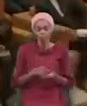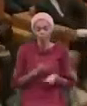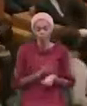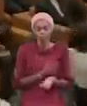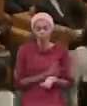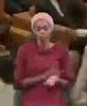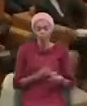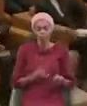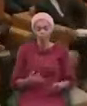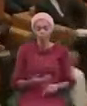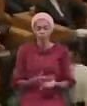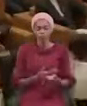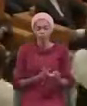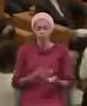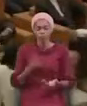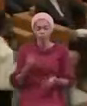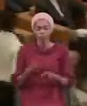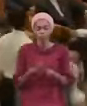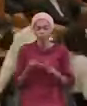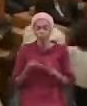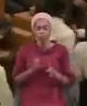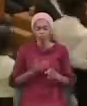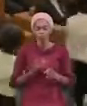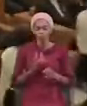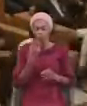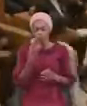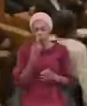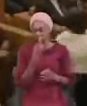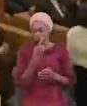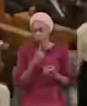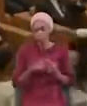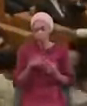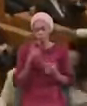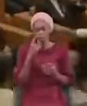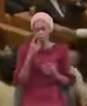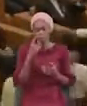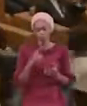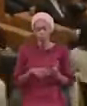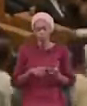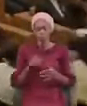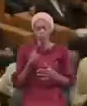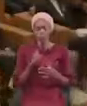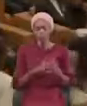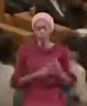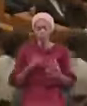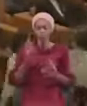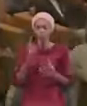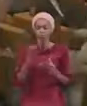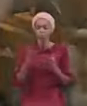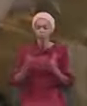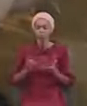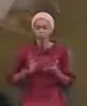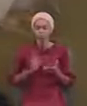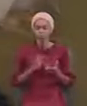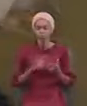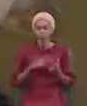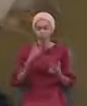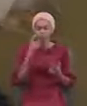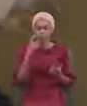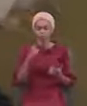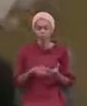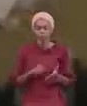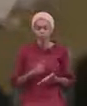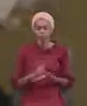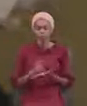yeux pour découvrir ce que tu veux que nous découvrons aide-nous Seigneur a